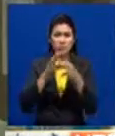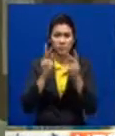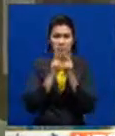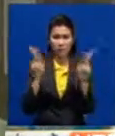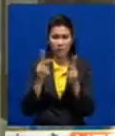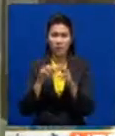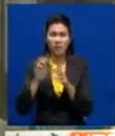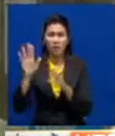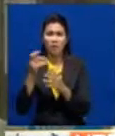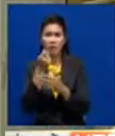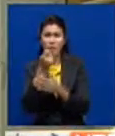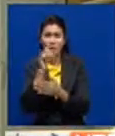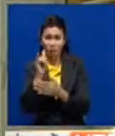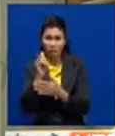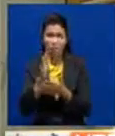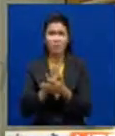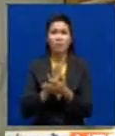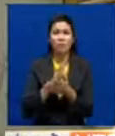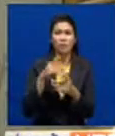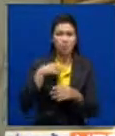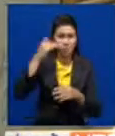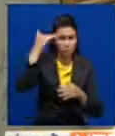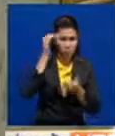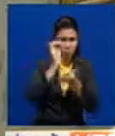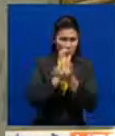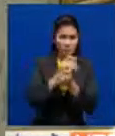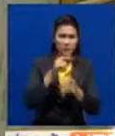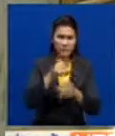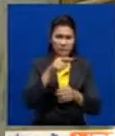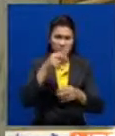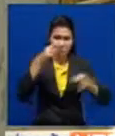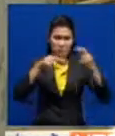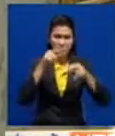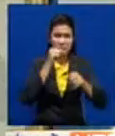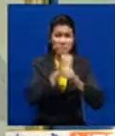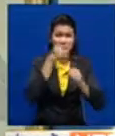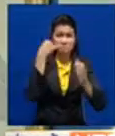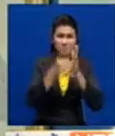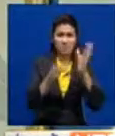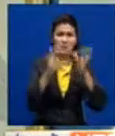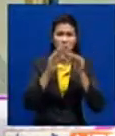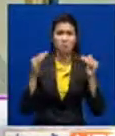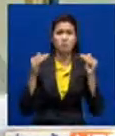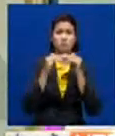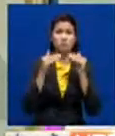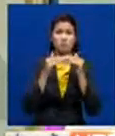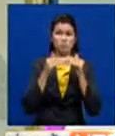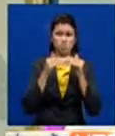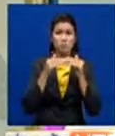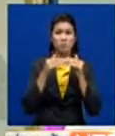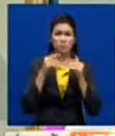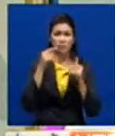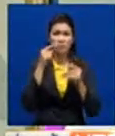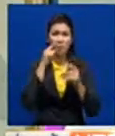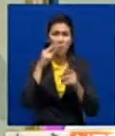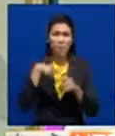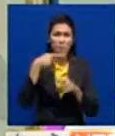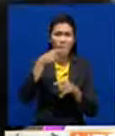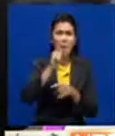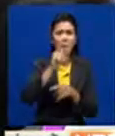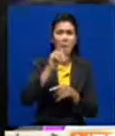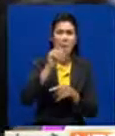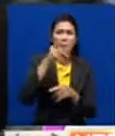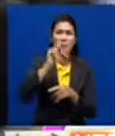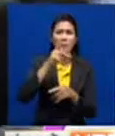กรรมการอาหารและยารวมไปถึงตำรวจปราบปรามการกระทำผิดเกี่ยวกับการคุ้มครองผู้บริโภคหรือว่าตำรวจปคบ.